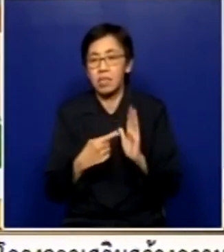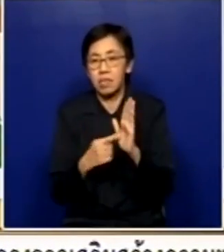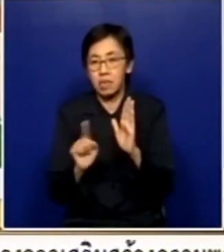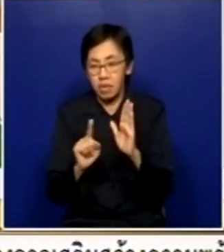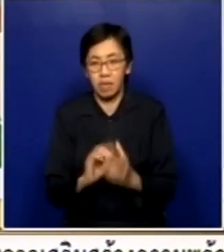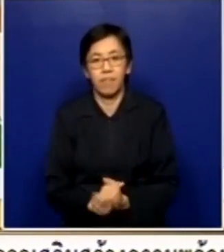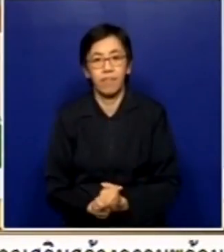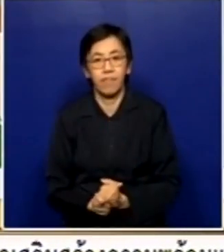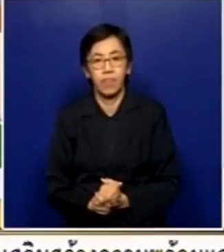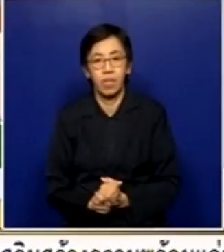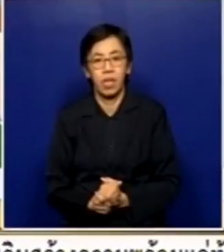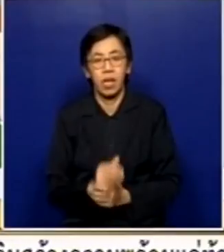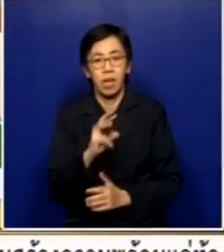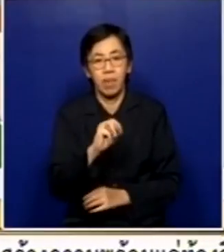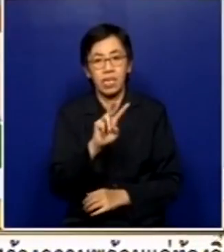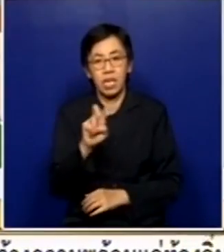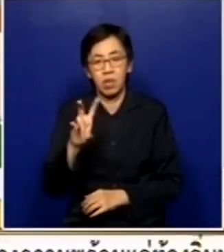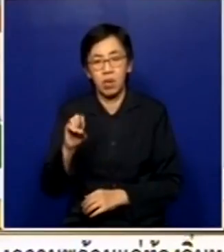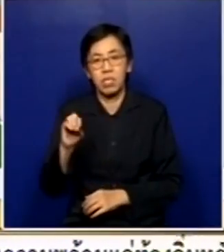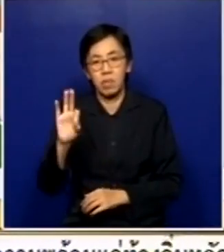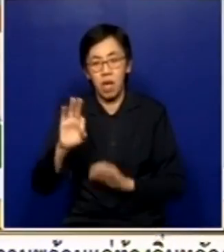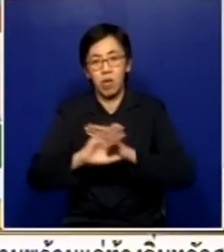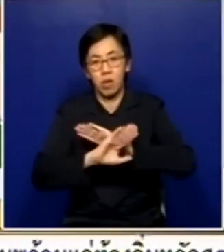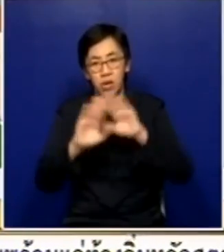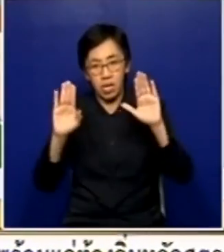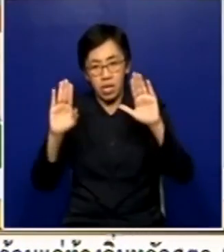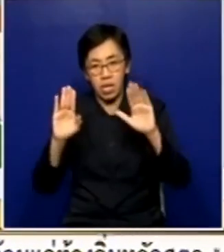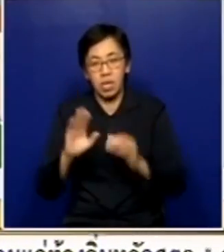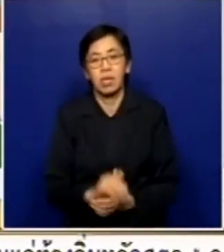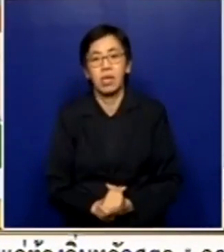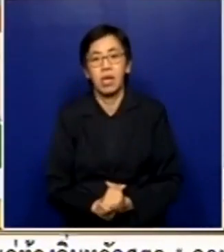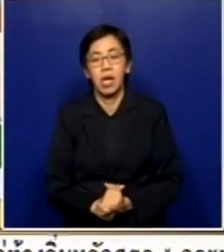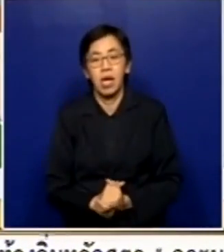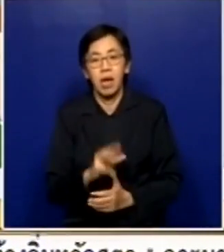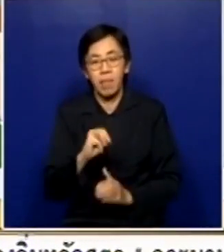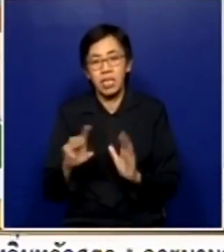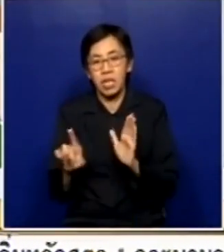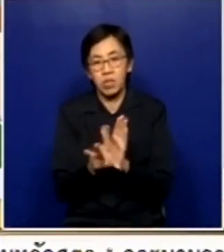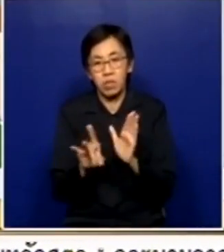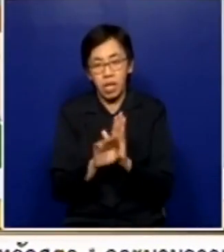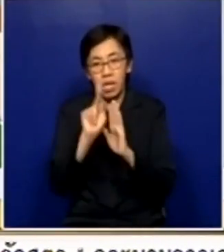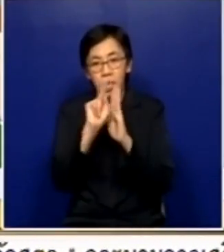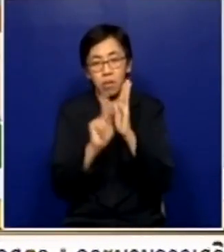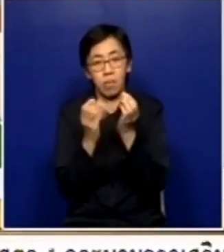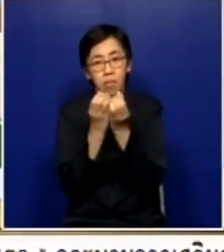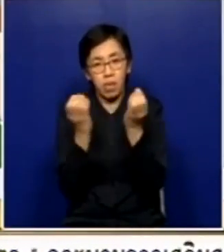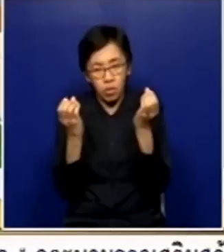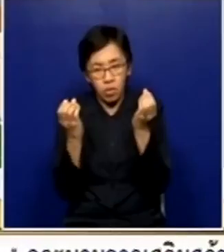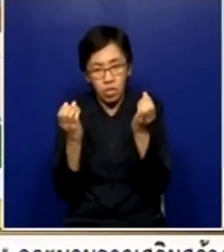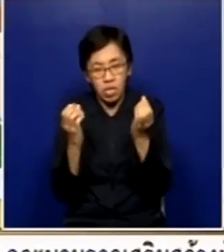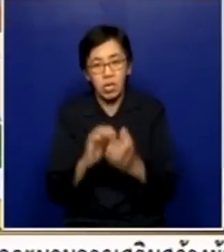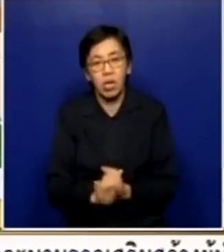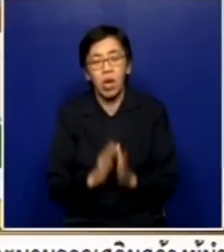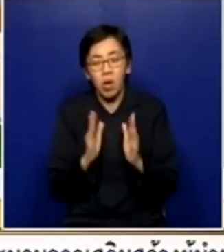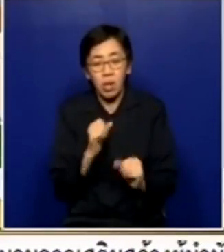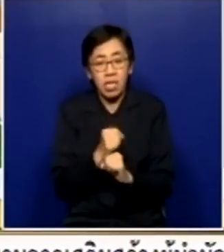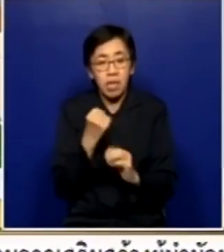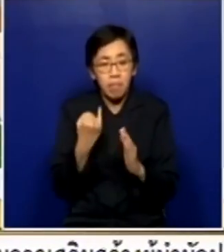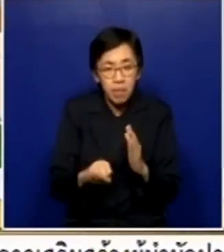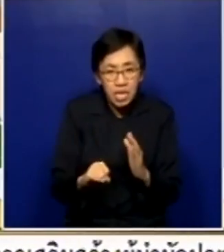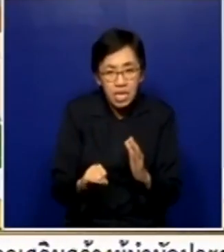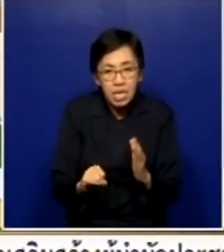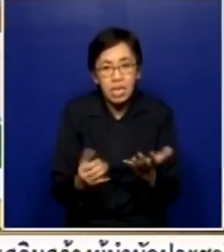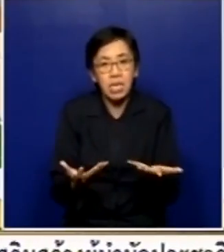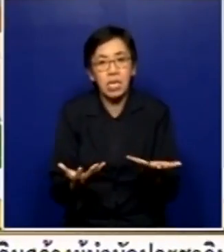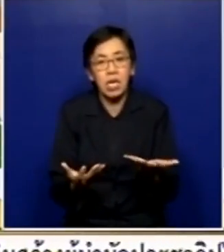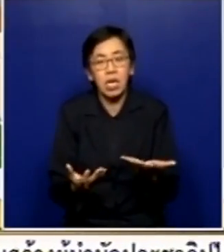ยกเลิกมาตรา 279หรือว่ามาตราสุดท้ายที่เขียนไว้ได้ธรรมนูญเพื่อนิรโทษกรรมยกเว้นความ